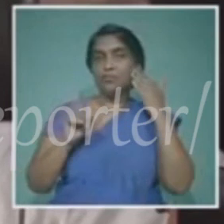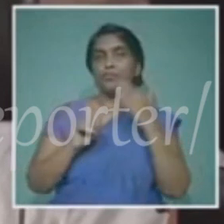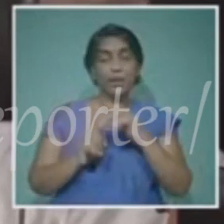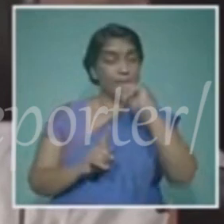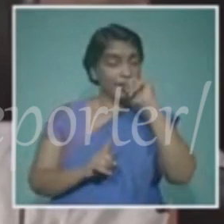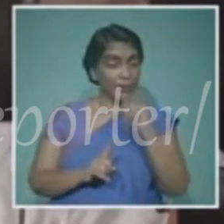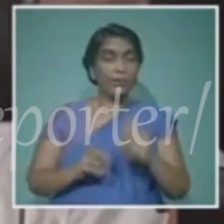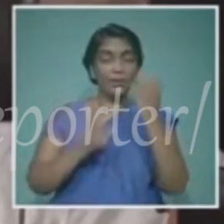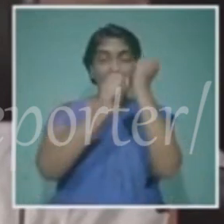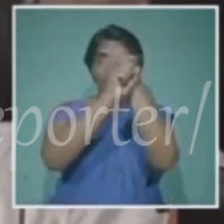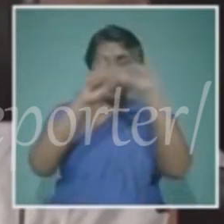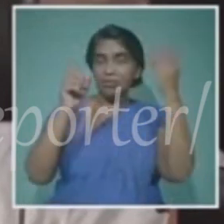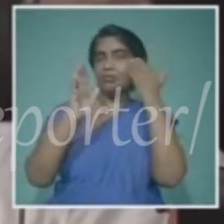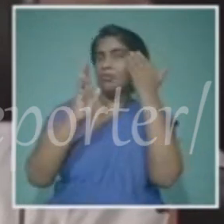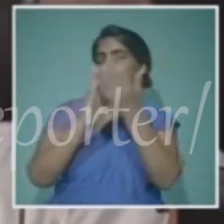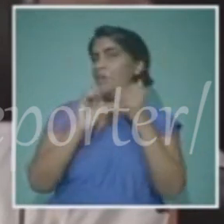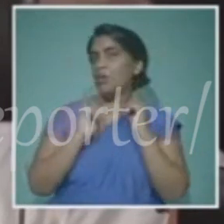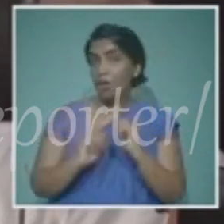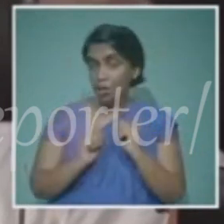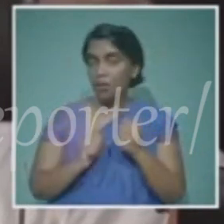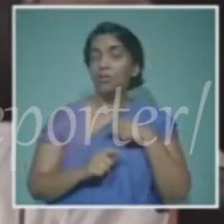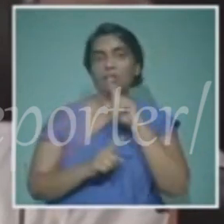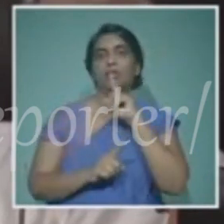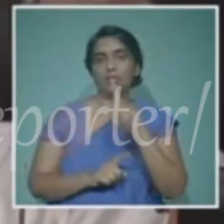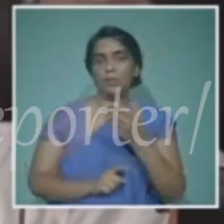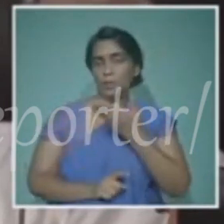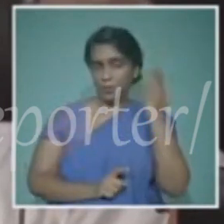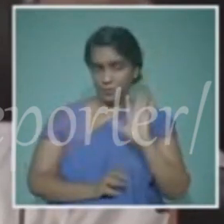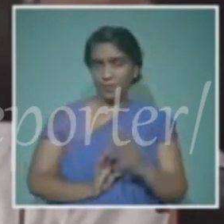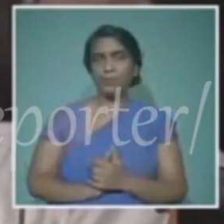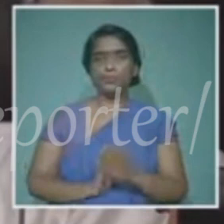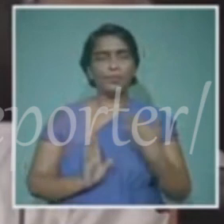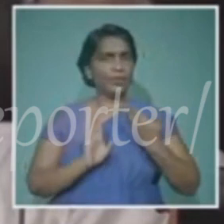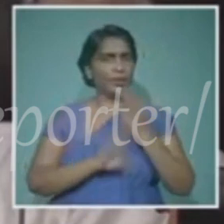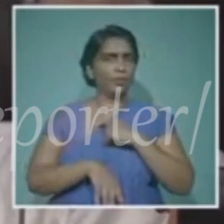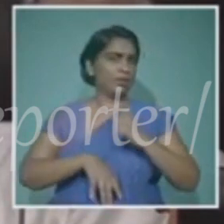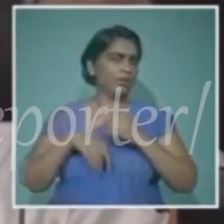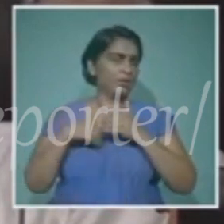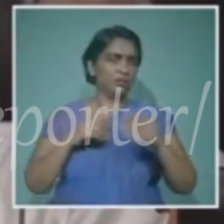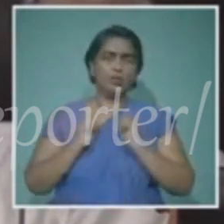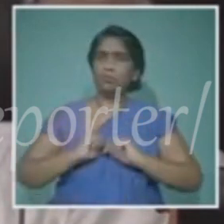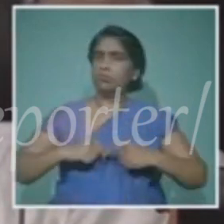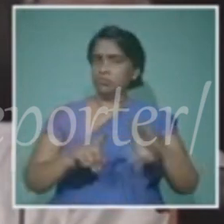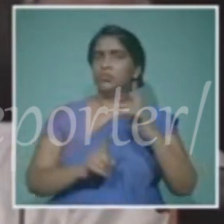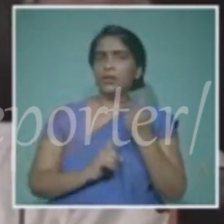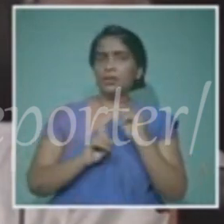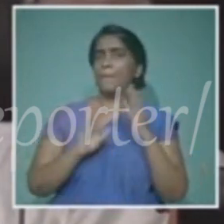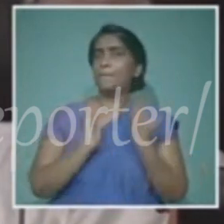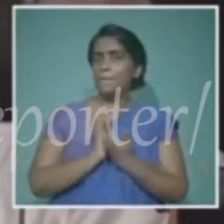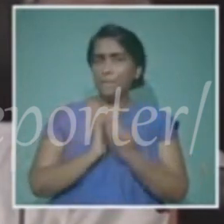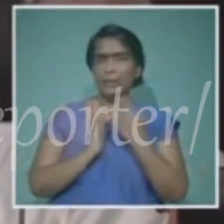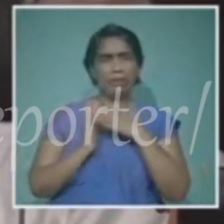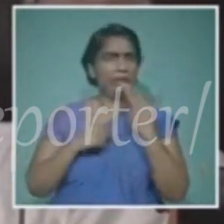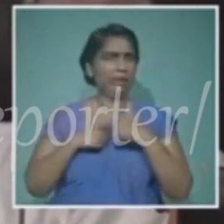සැබෑ පින්තූරයක් වටහා ගැනීමට ඒ මගින් හැකි වෙන නිසයි. පසුගිය වකවානුවේ අනුගමනය කරනු ආර්ථික ප්‍රතිපත්ති